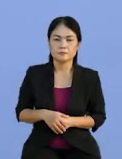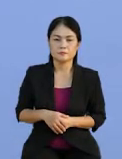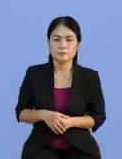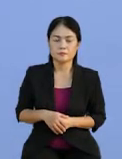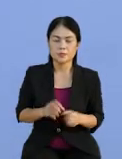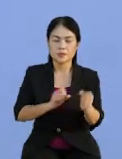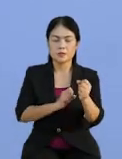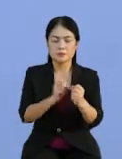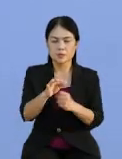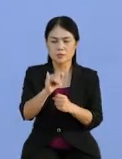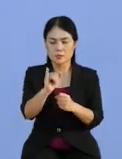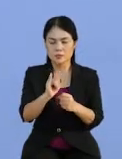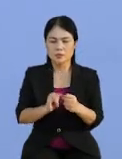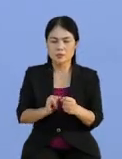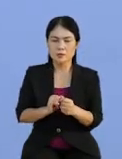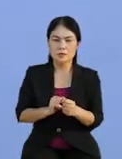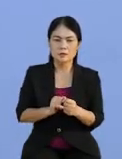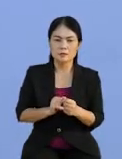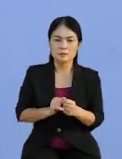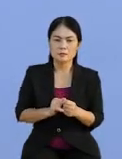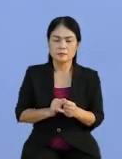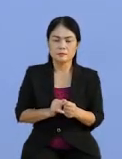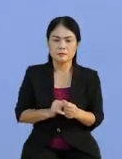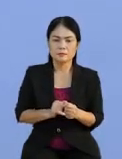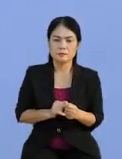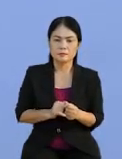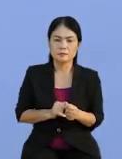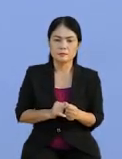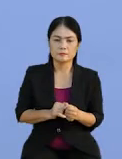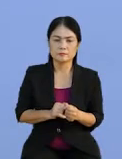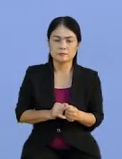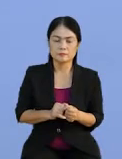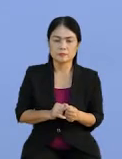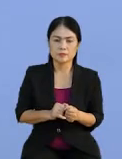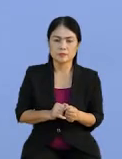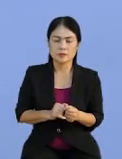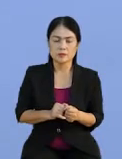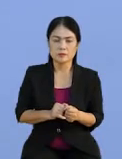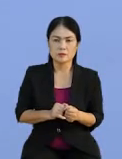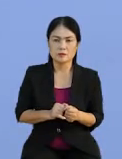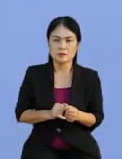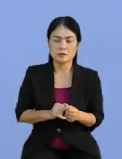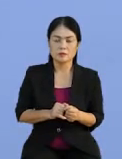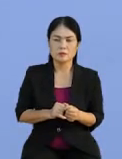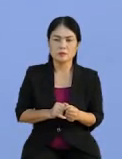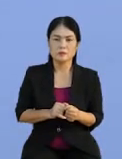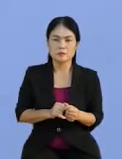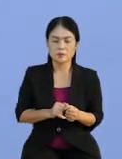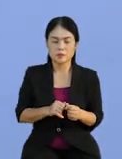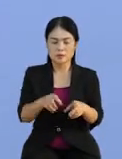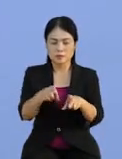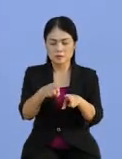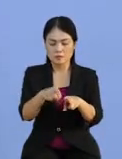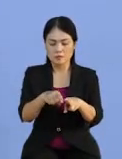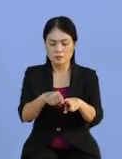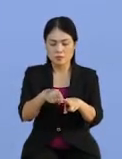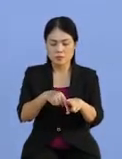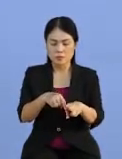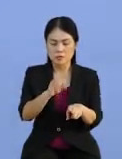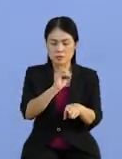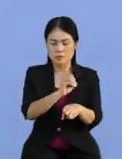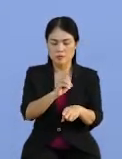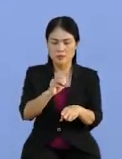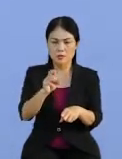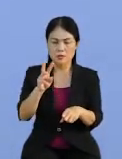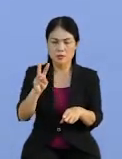chấp đám như cú thân nù bà cú thân nú cắt cần lạc bằng toát ô ẩn